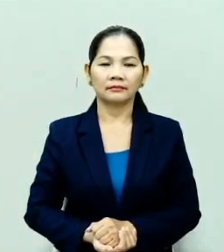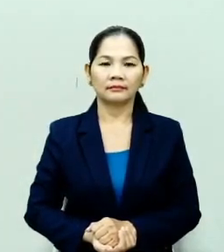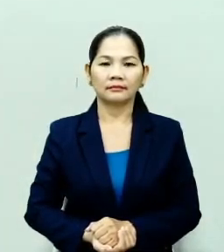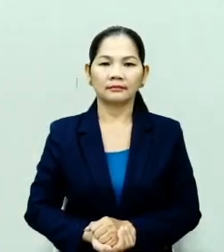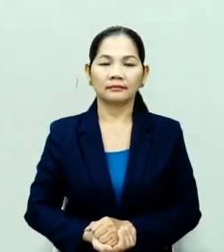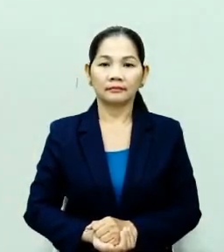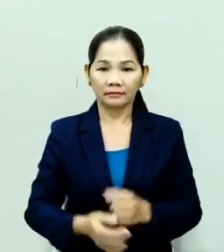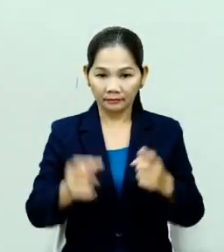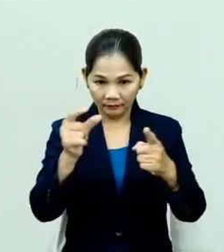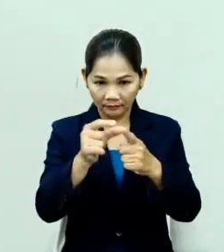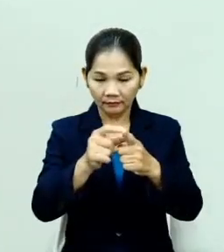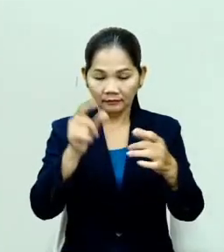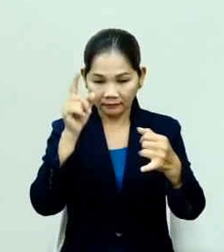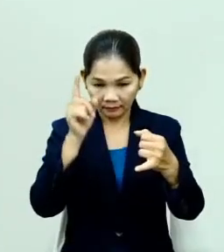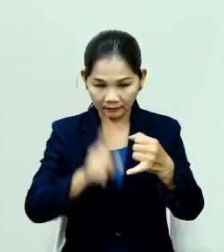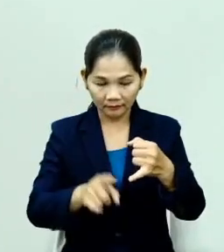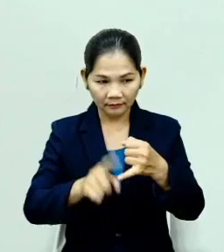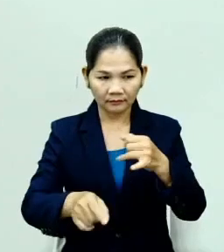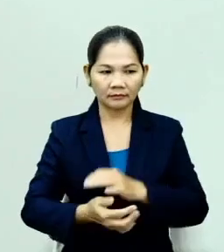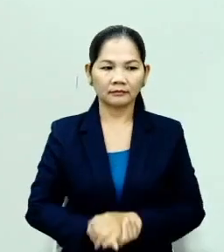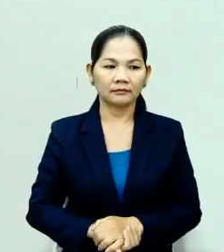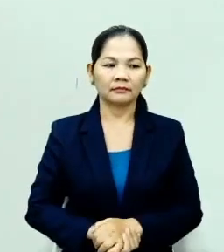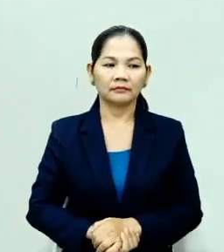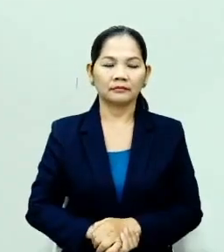cha bị trong cái con